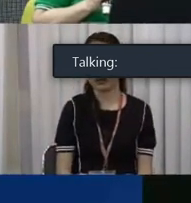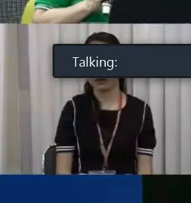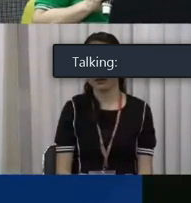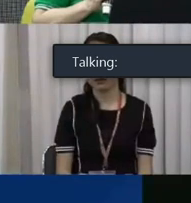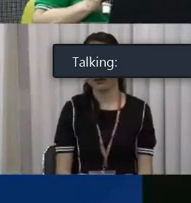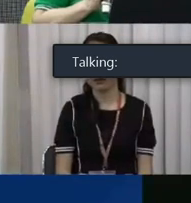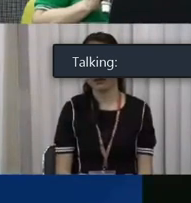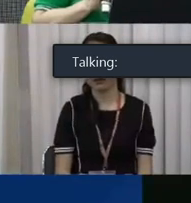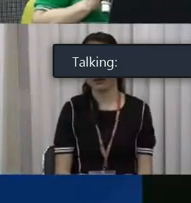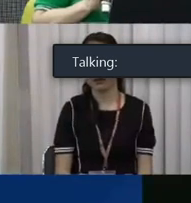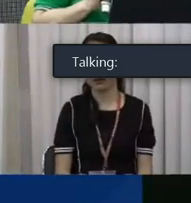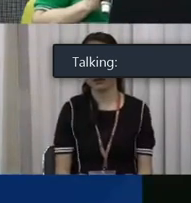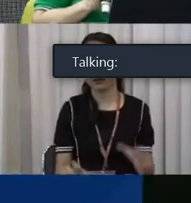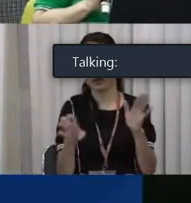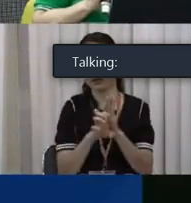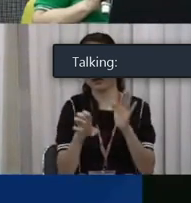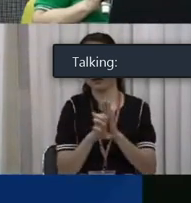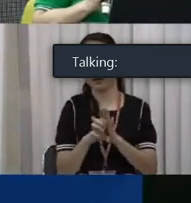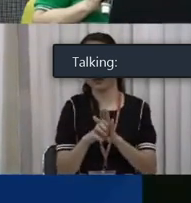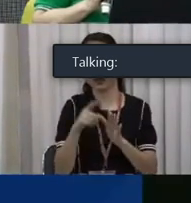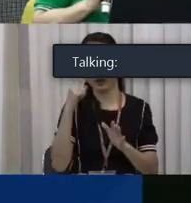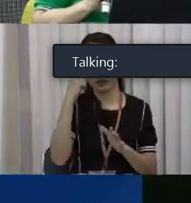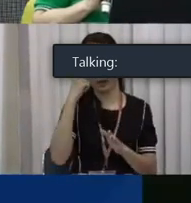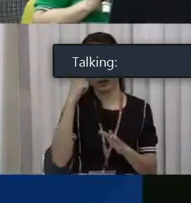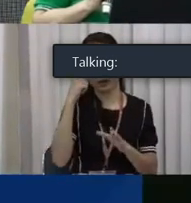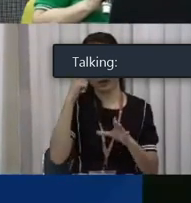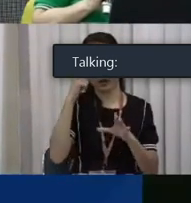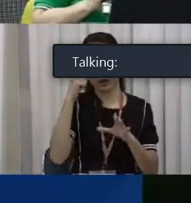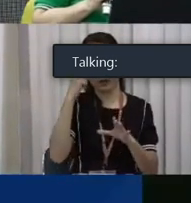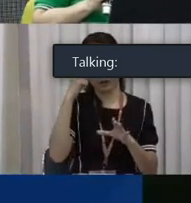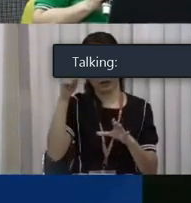for example, kaning sa mga rattan industries, no, na ay